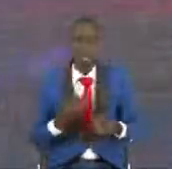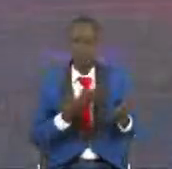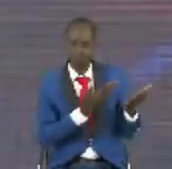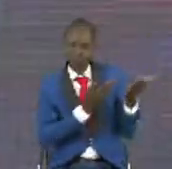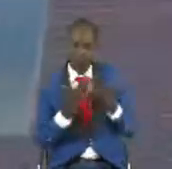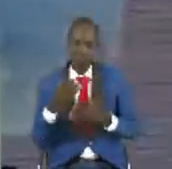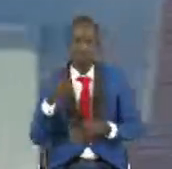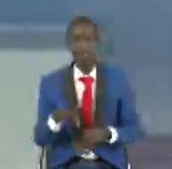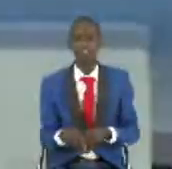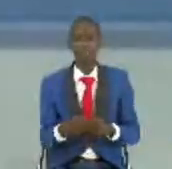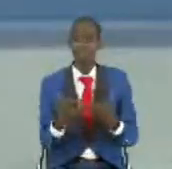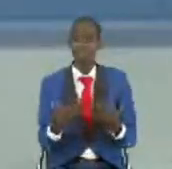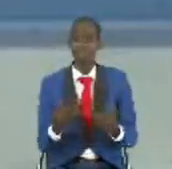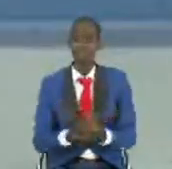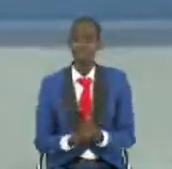et s'est assis. Maintenant,